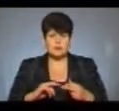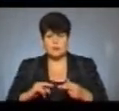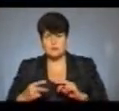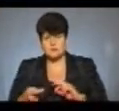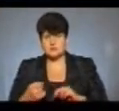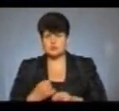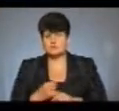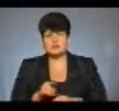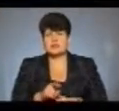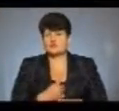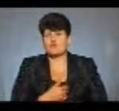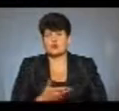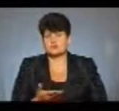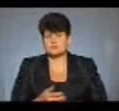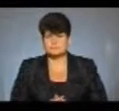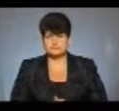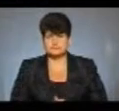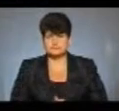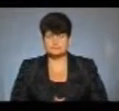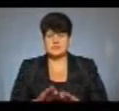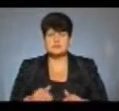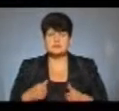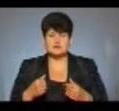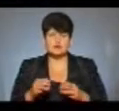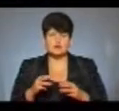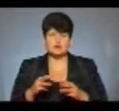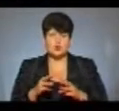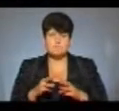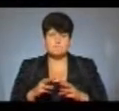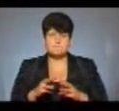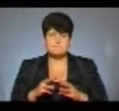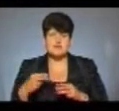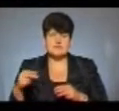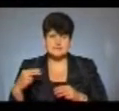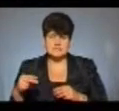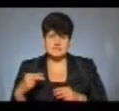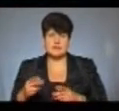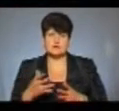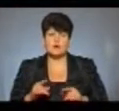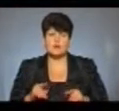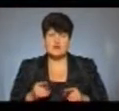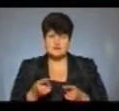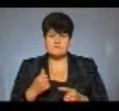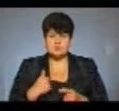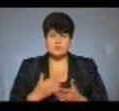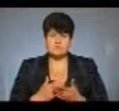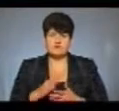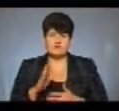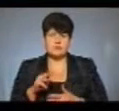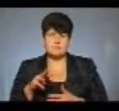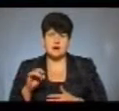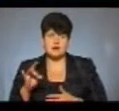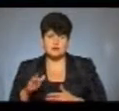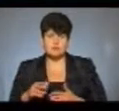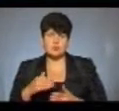і зробити з нею те, що вона хоче. За звернення до президента та Верховної Ради України про допомогу ув'язненому військовослужбовцю Віталію Марківу